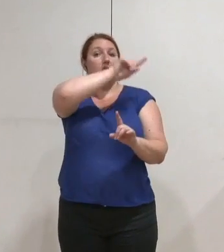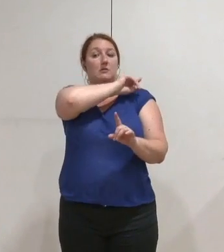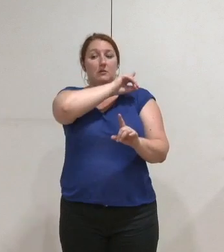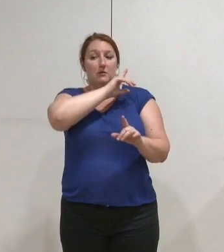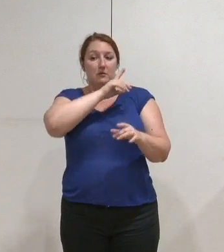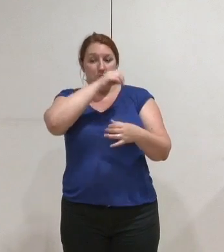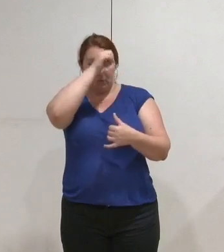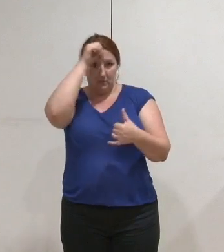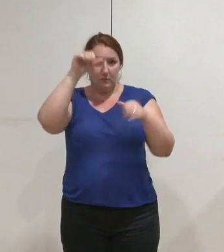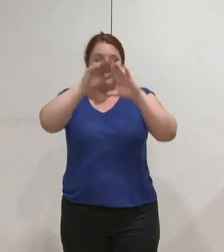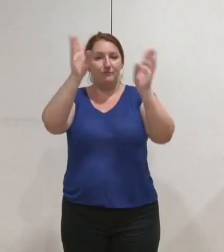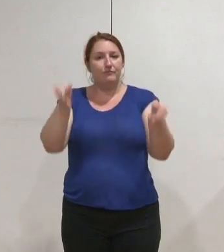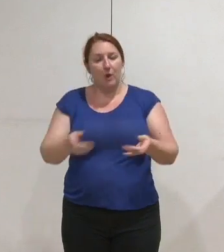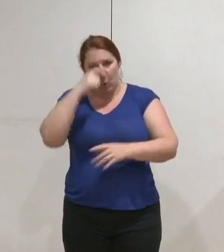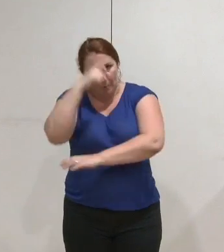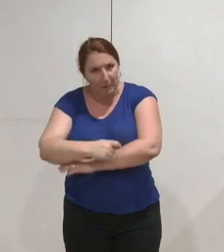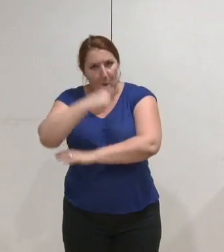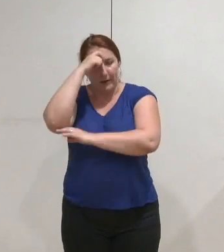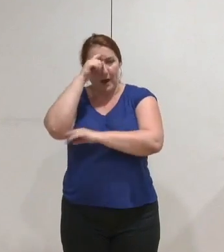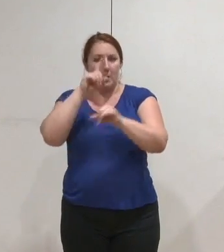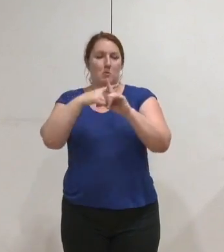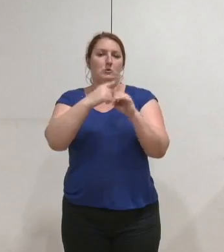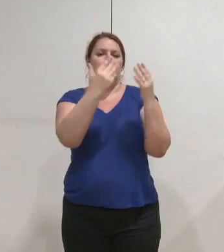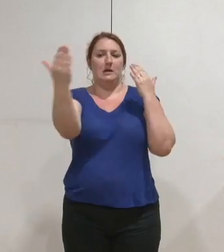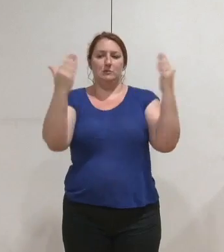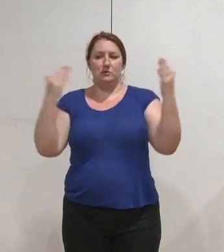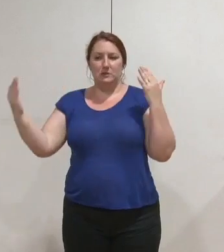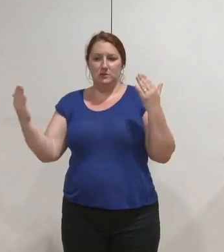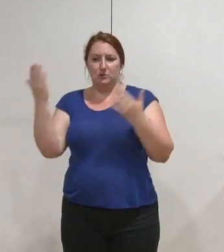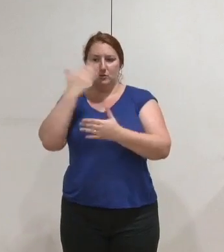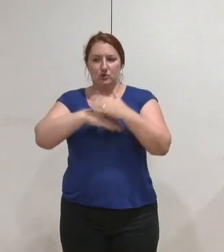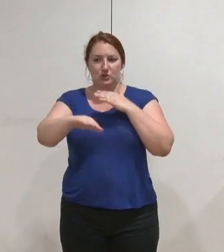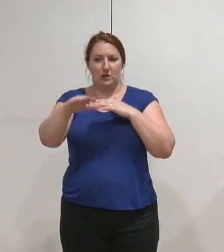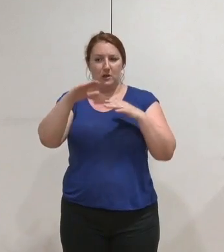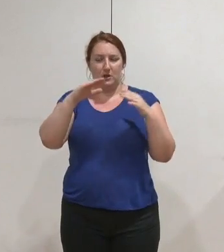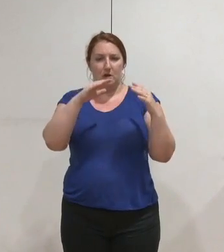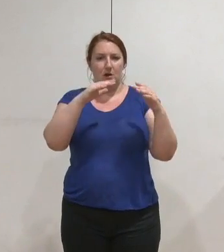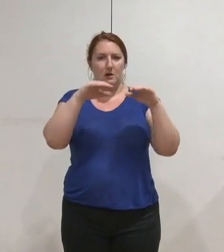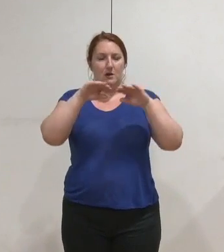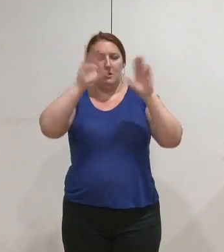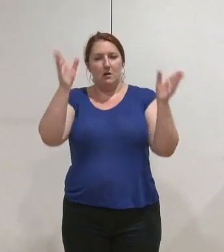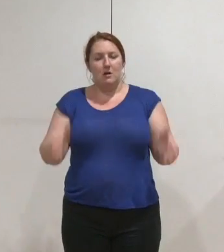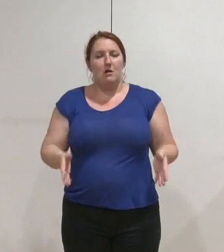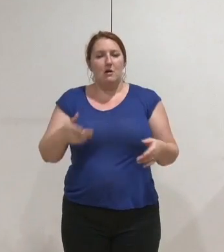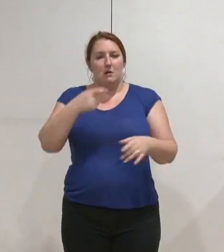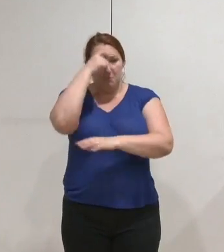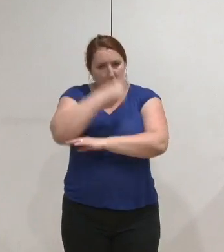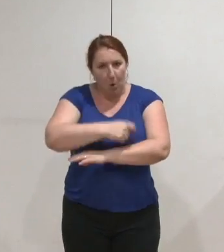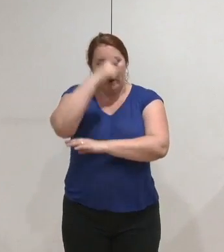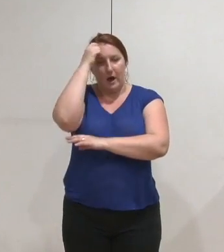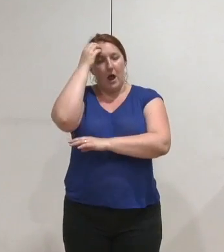le le mémorial et les expositions qui avaient lieu au Mémorial de la Choa sur les le génocide arménien